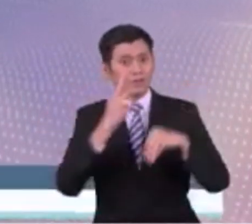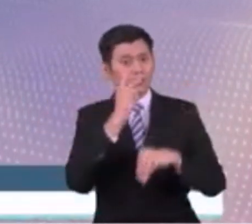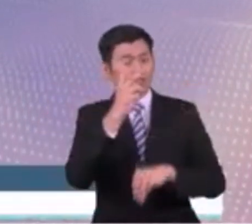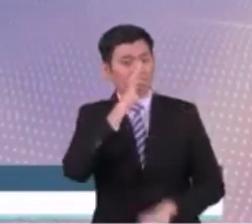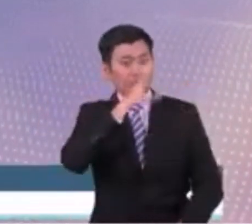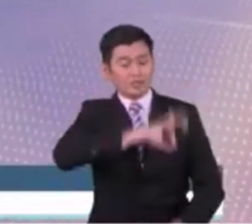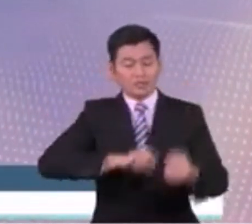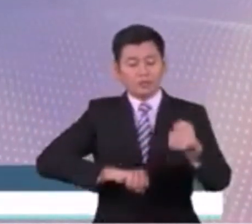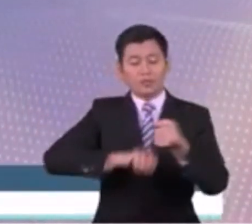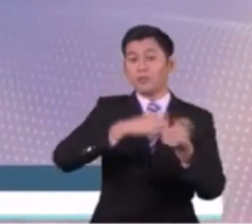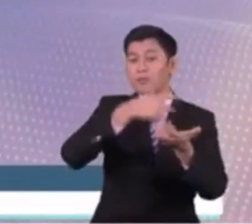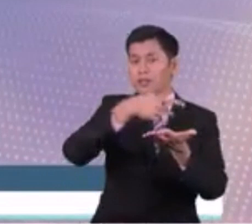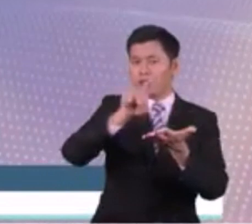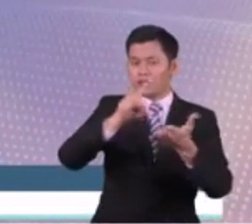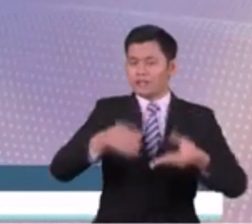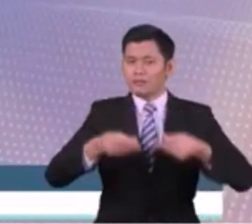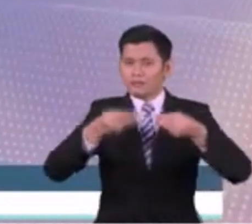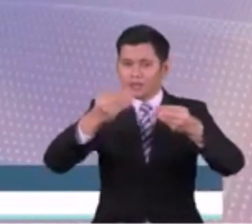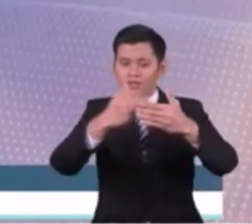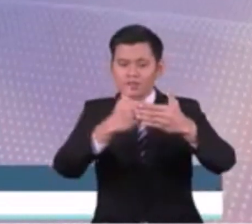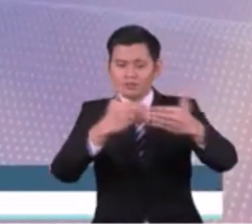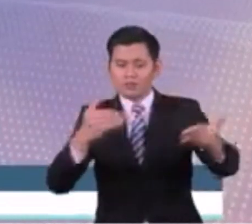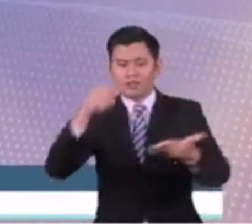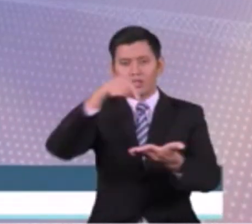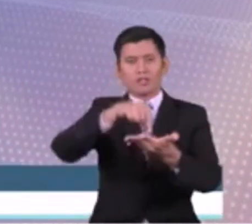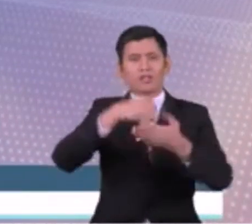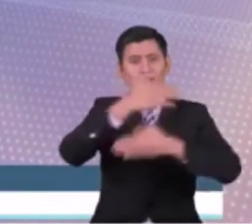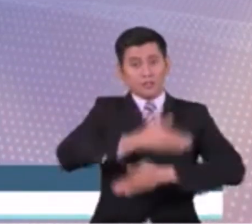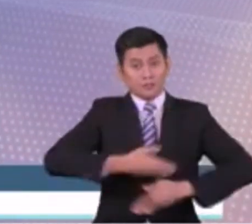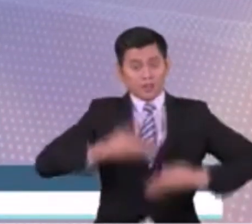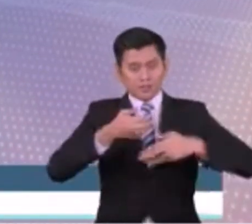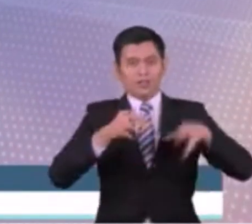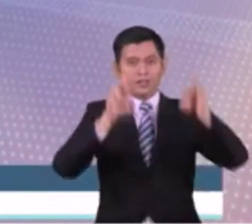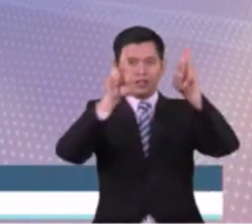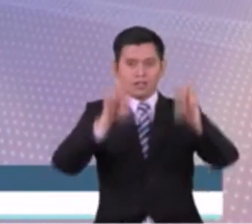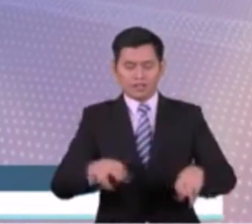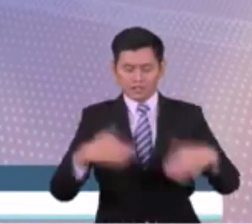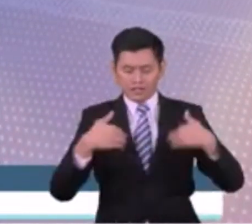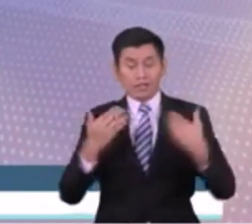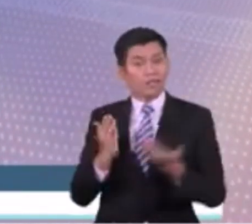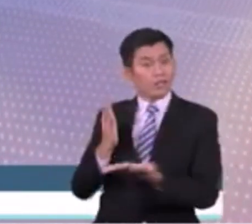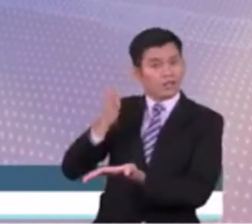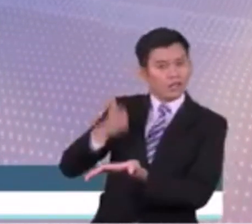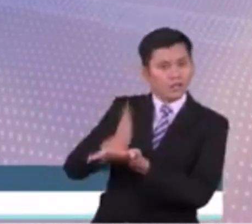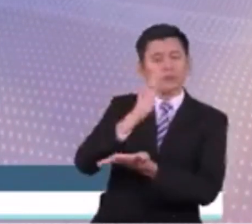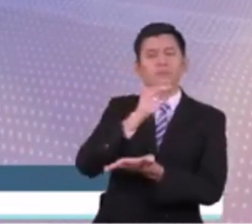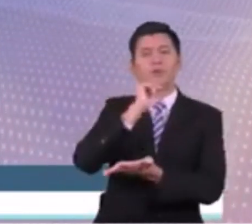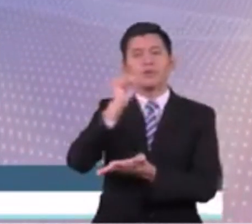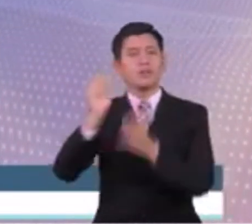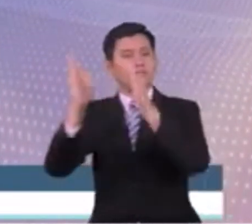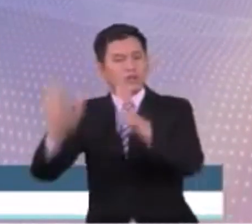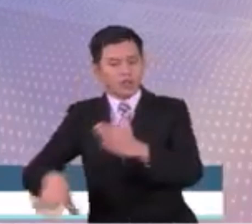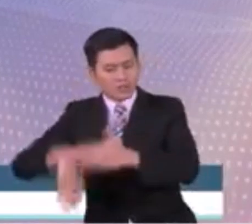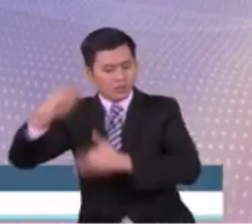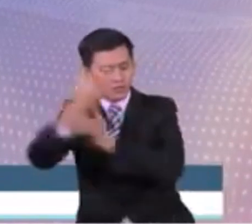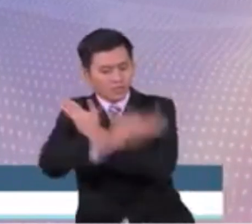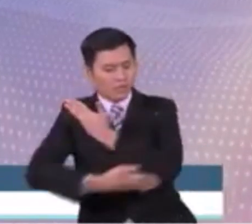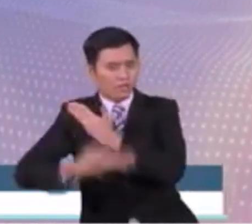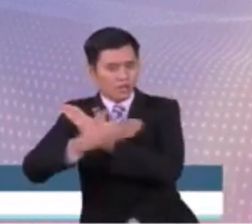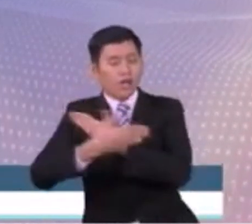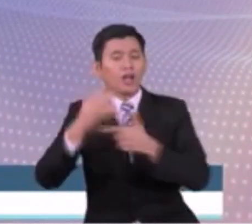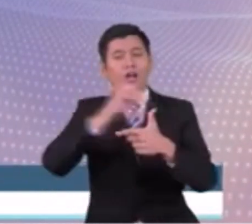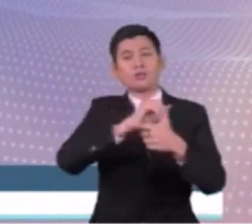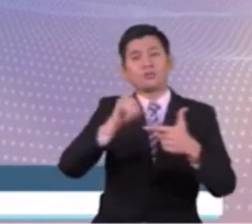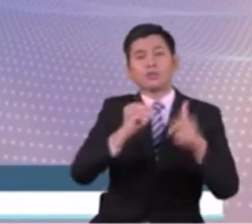manfaat subsidi yang diberi sebelum ini hanya dinikmati rakyat yang berhak, bukannya warga asing dan golongan maha